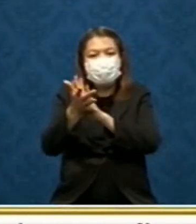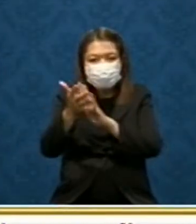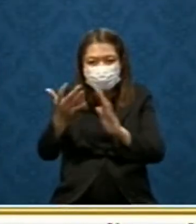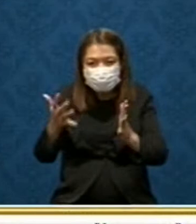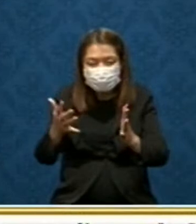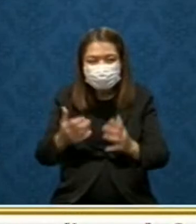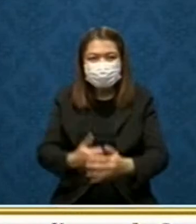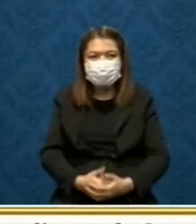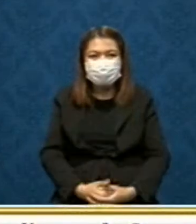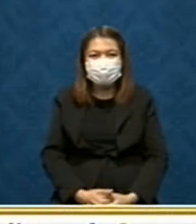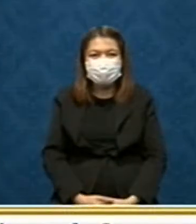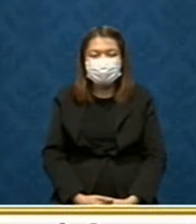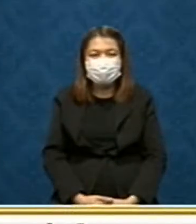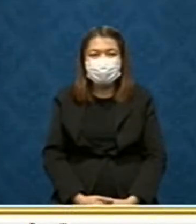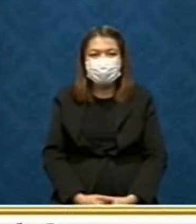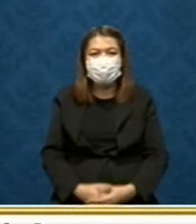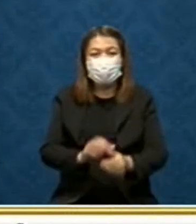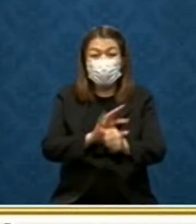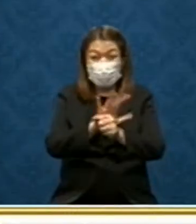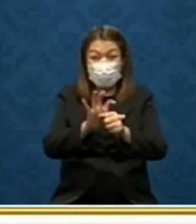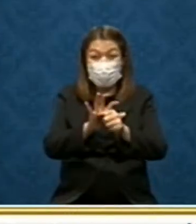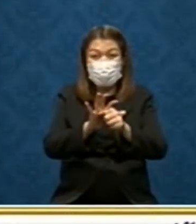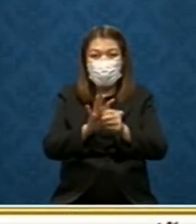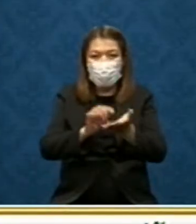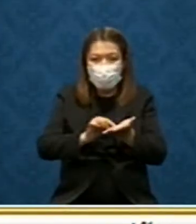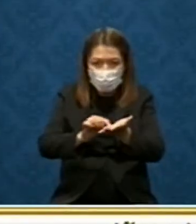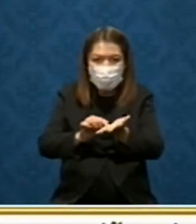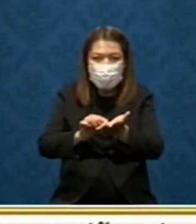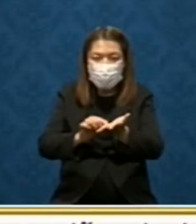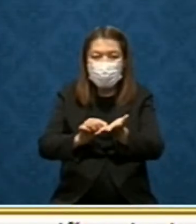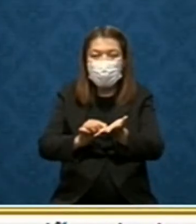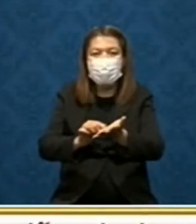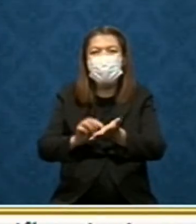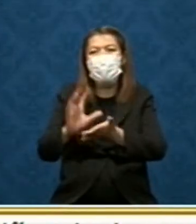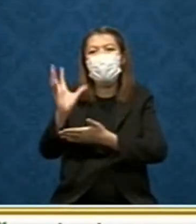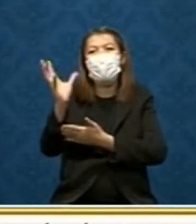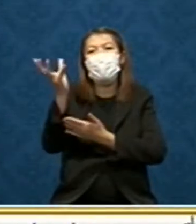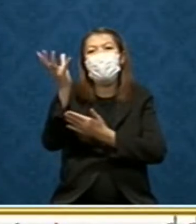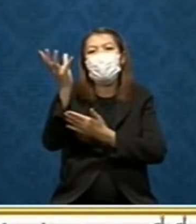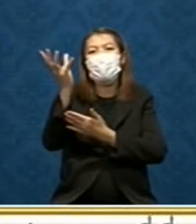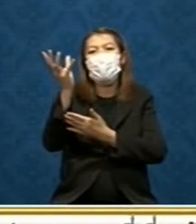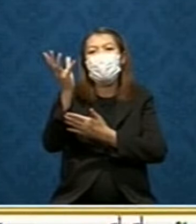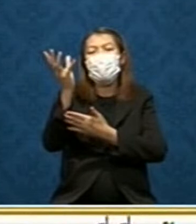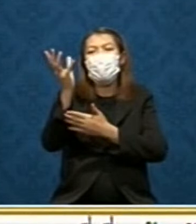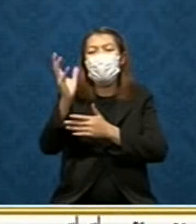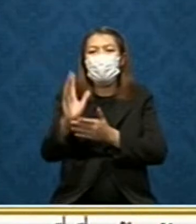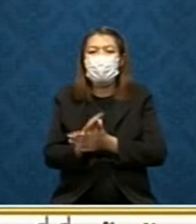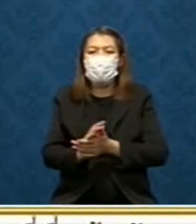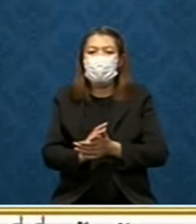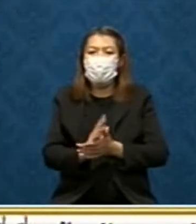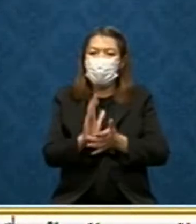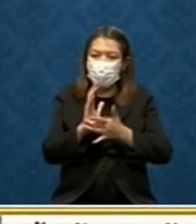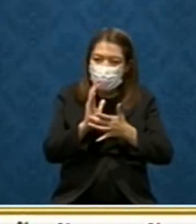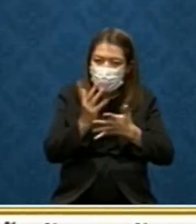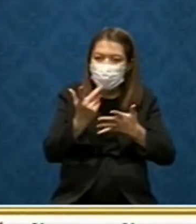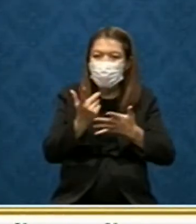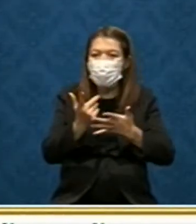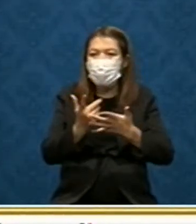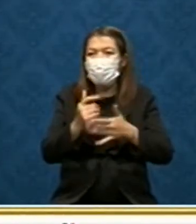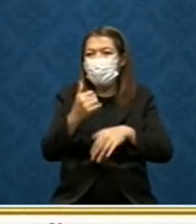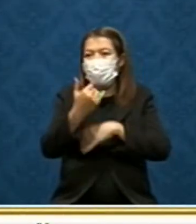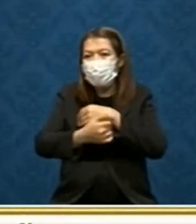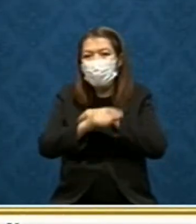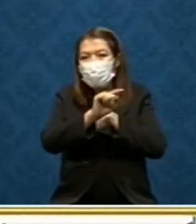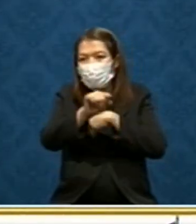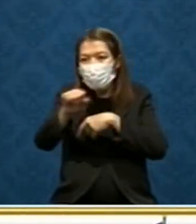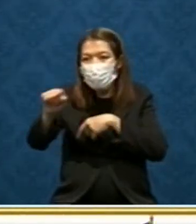ปท่านครั พอโวิผ่านไปโลกมนสูนิวนรม่อนนะดกิตตอนมา ประเทศอื่